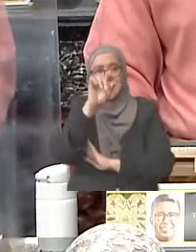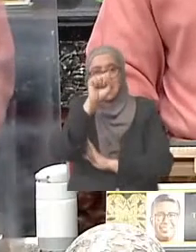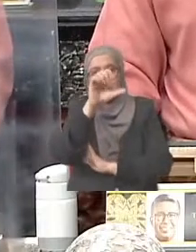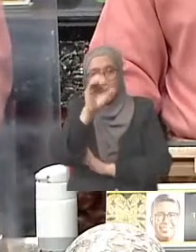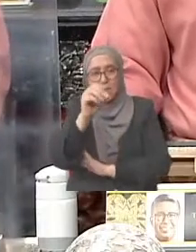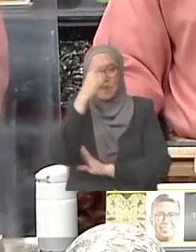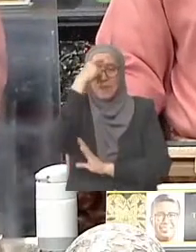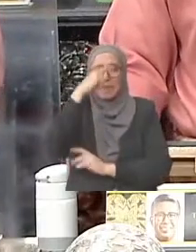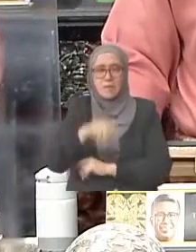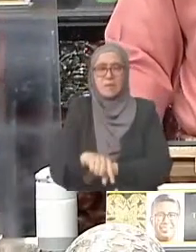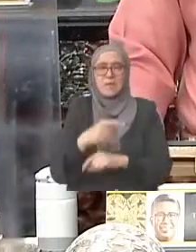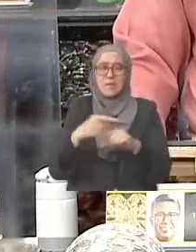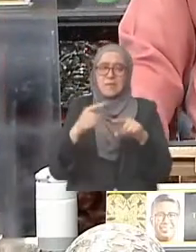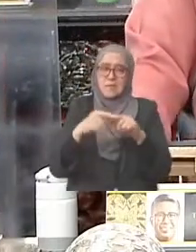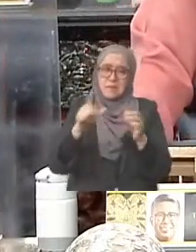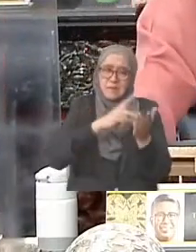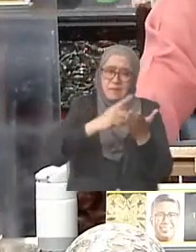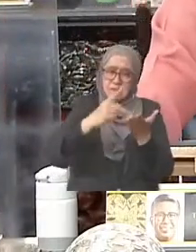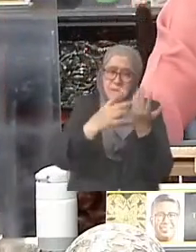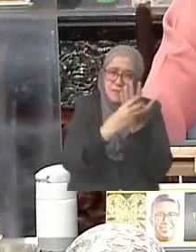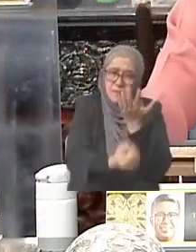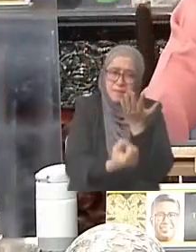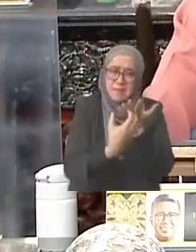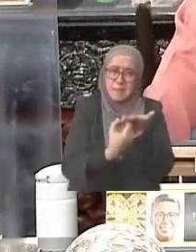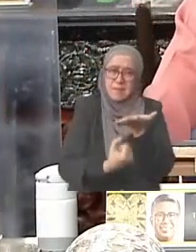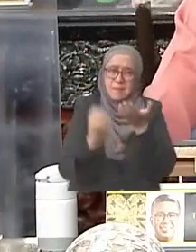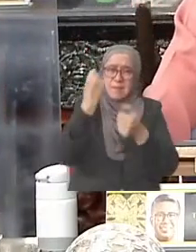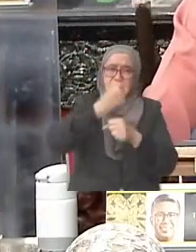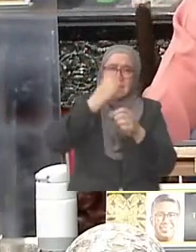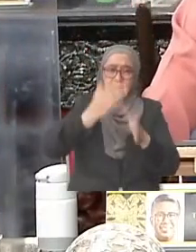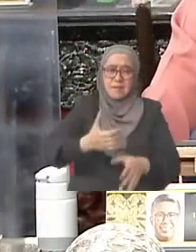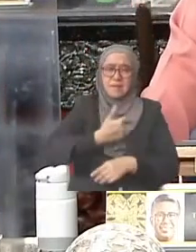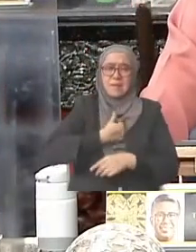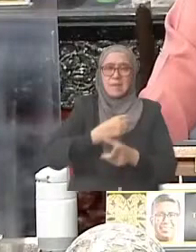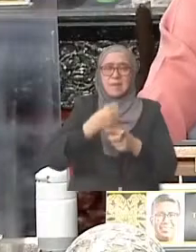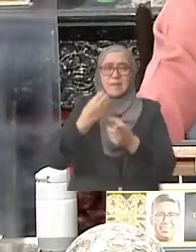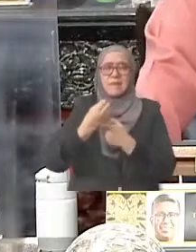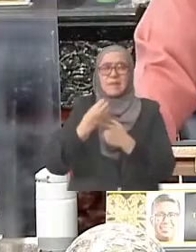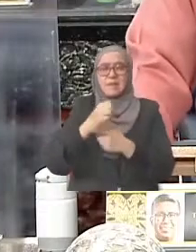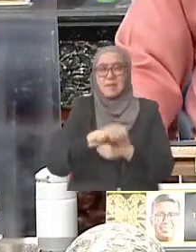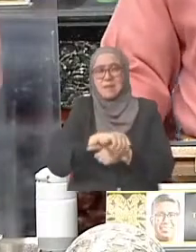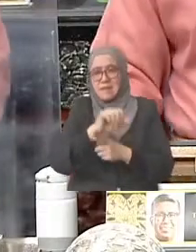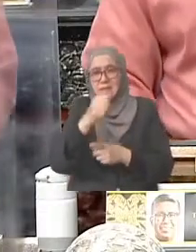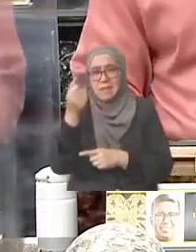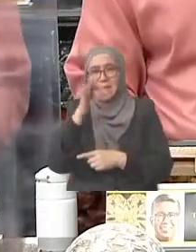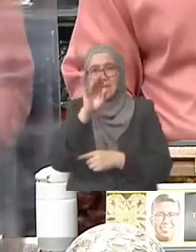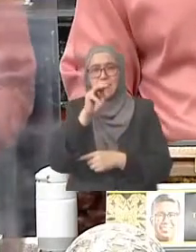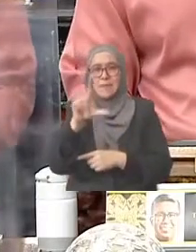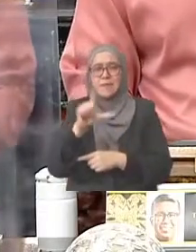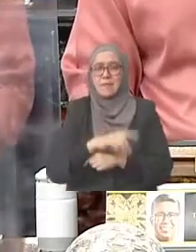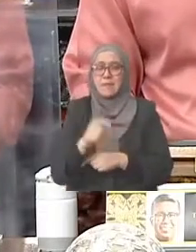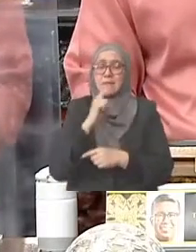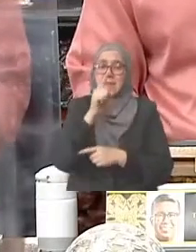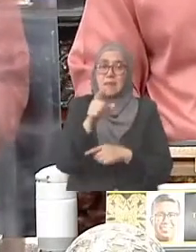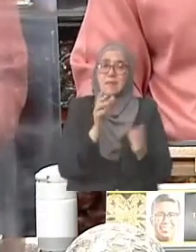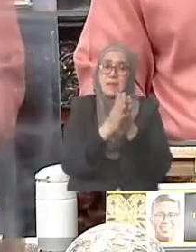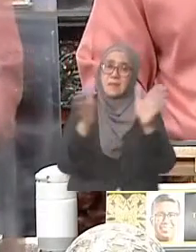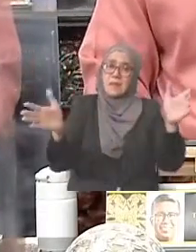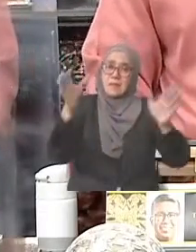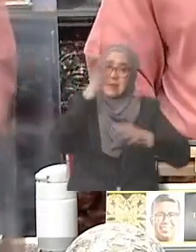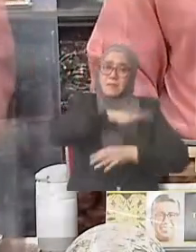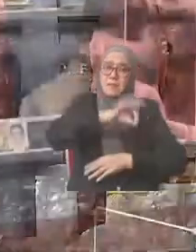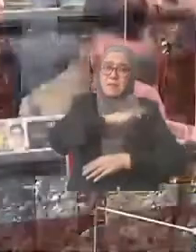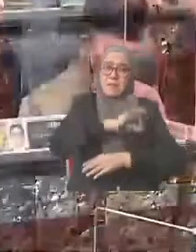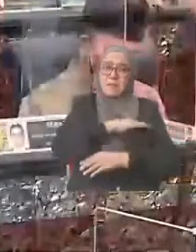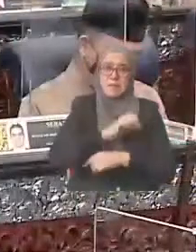informal bagi tahun hadapan inisiatif ini Diteruskan dengan nilai caruman 80-100 dan meluaskan manfaatnya kepada 9